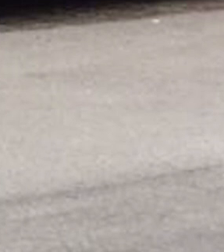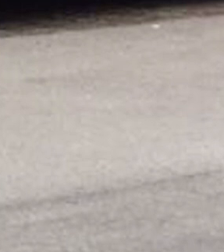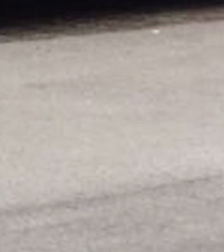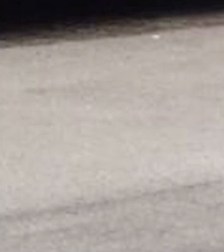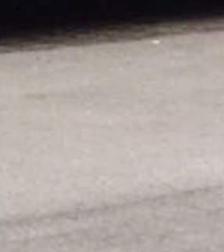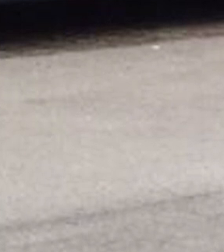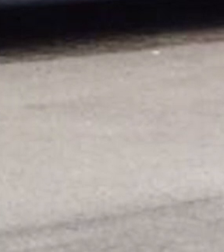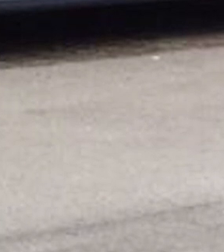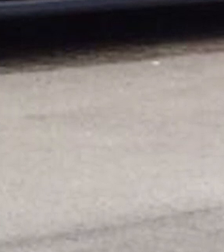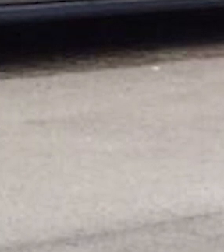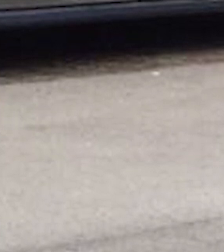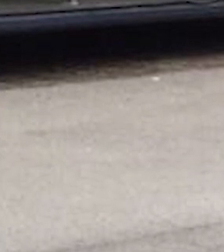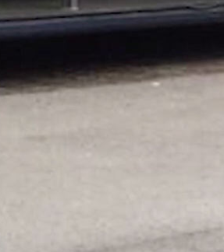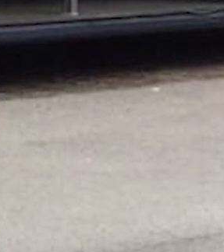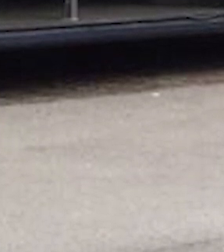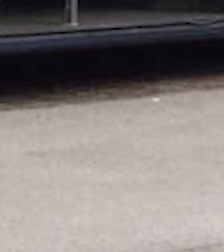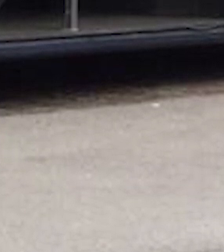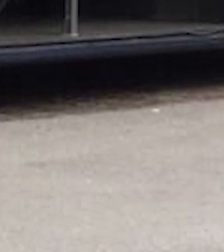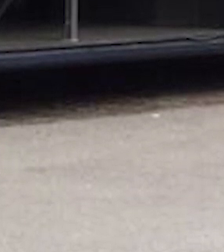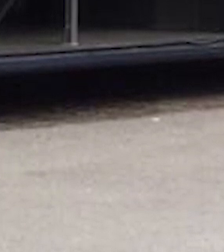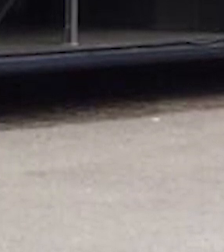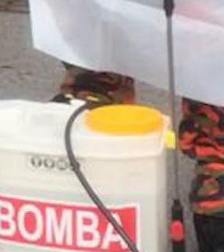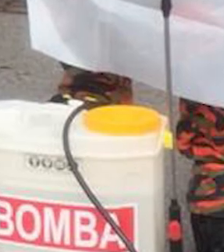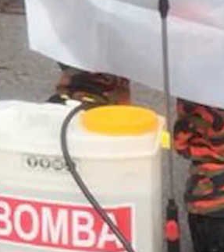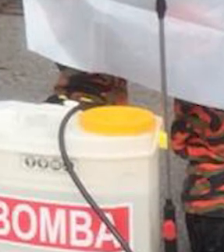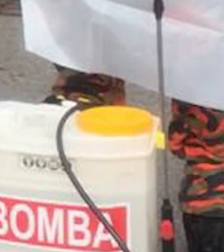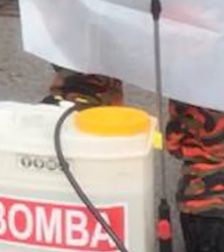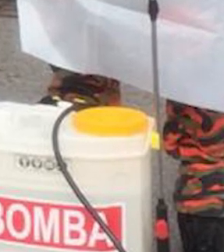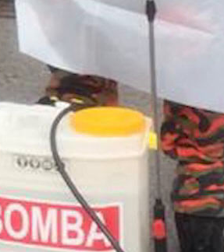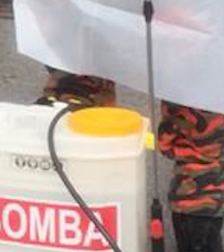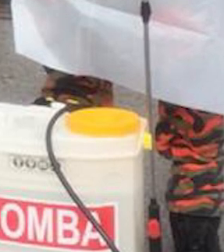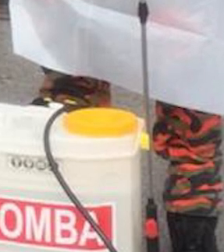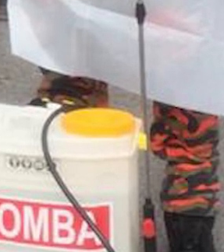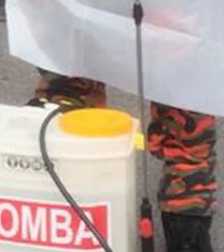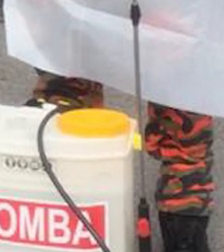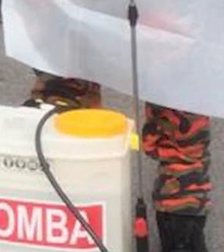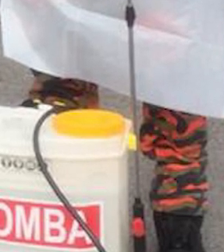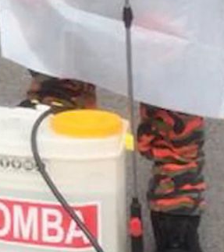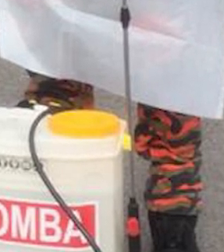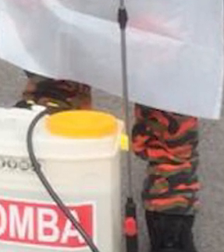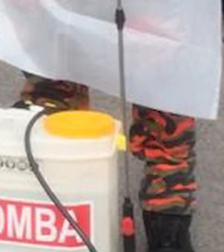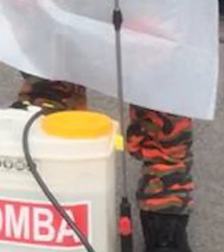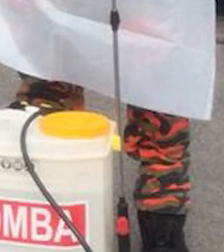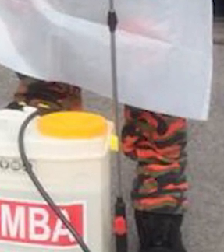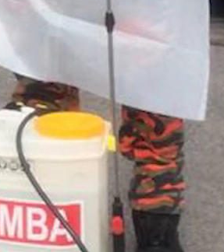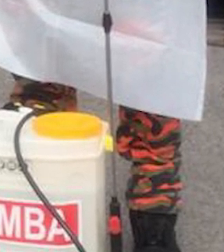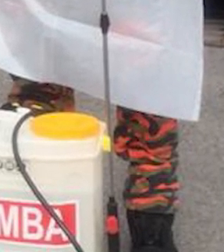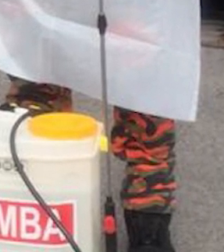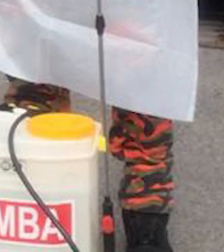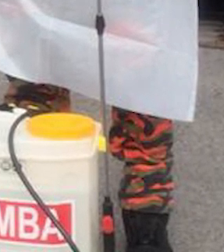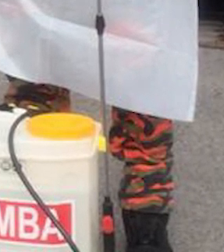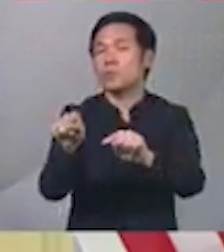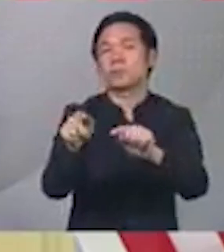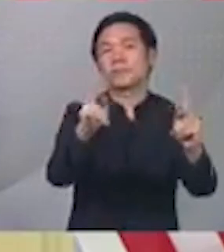1128 pelajar IPT dan efisiensi di bawah qpt akan mulai bergerak pulang ke